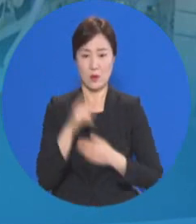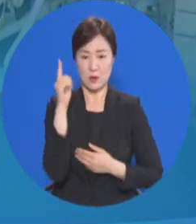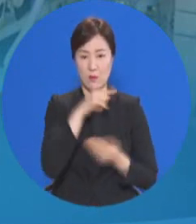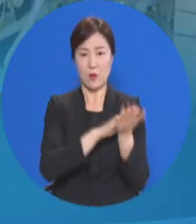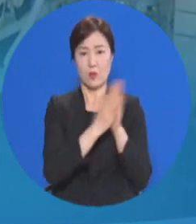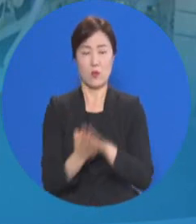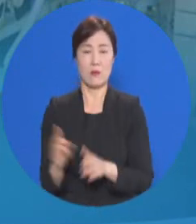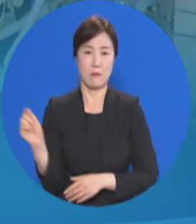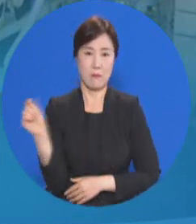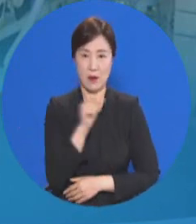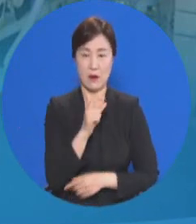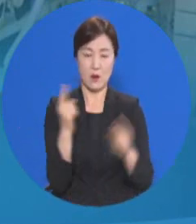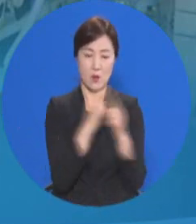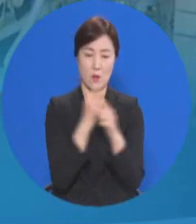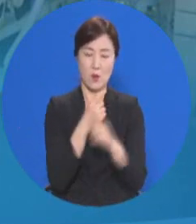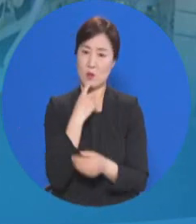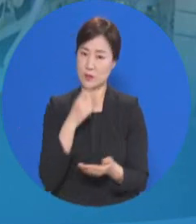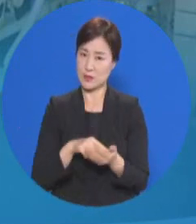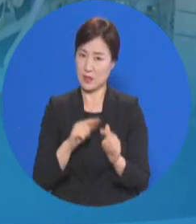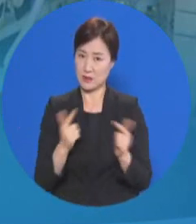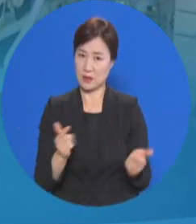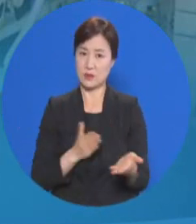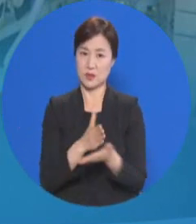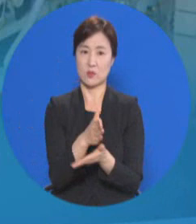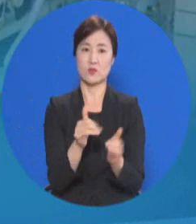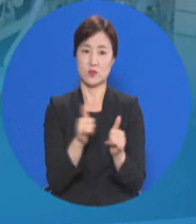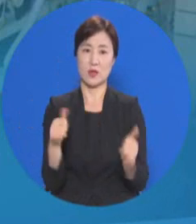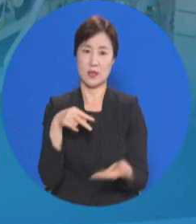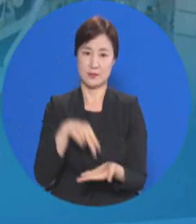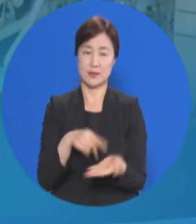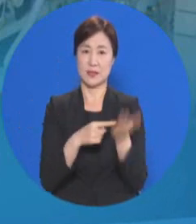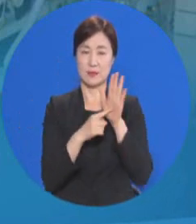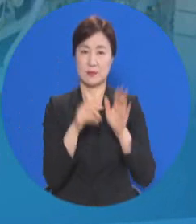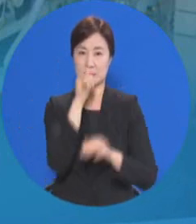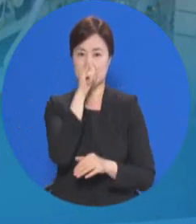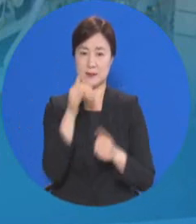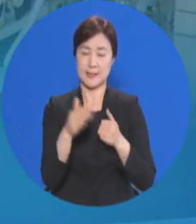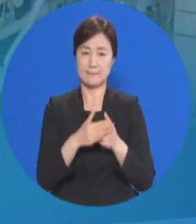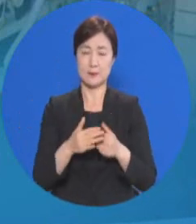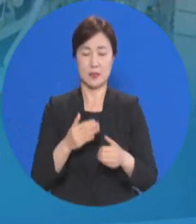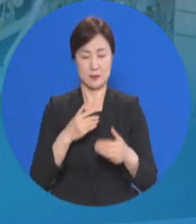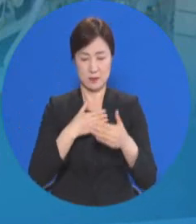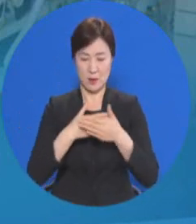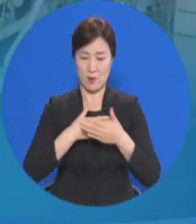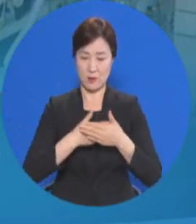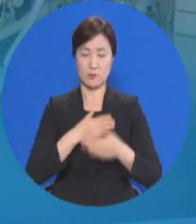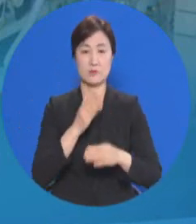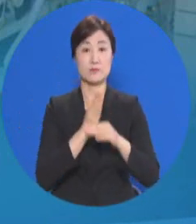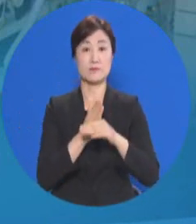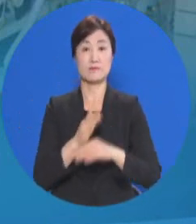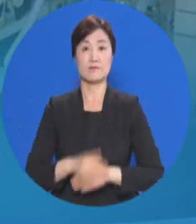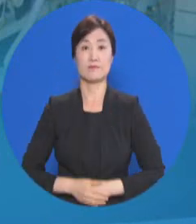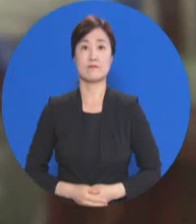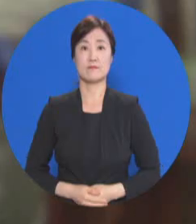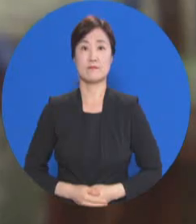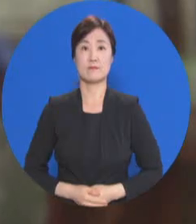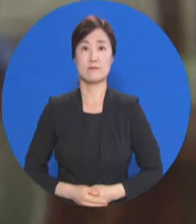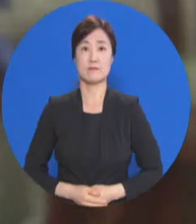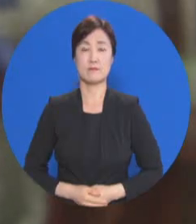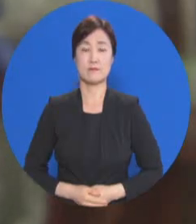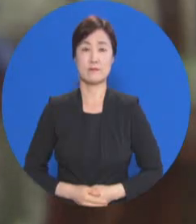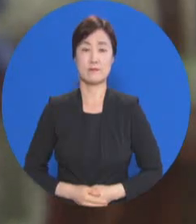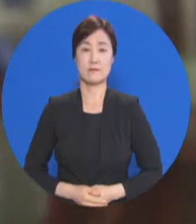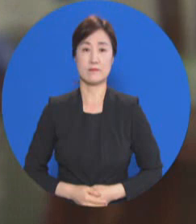쉽지 않다는 의료진들의 소견이 나오고 있어서 보건당국이 긴장하고 있습니다. 우정훈 기자가 취재했습니다.